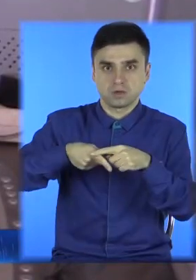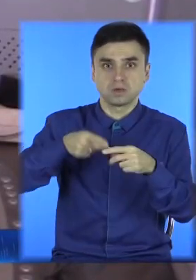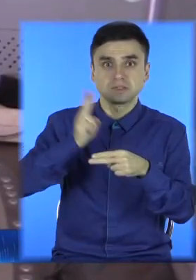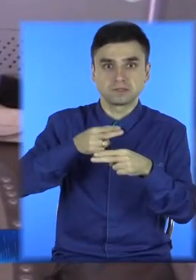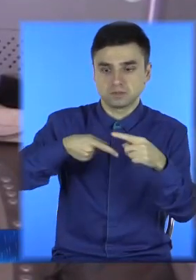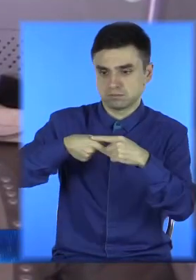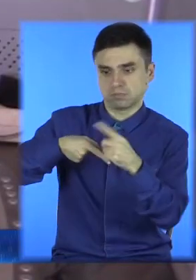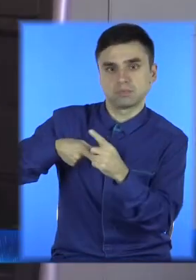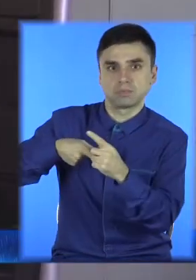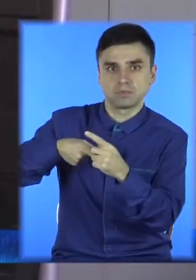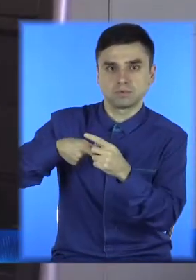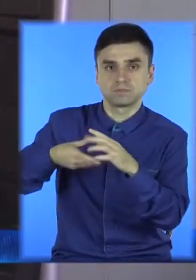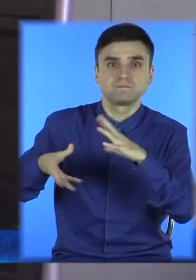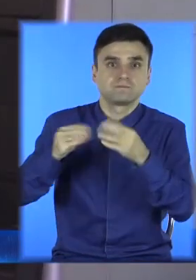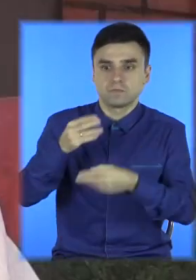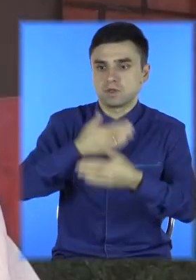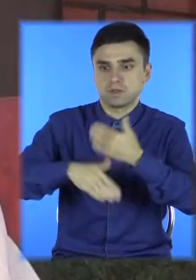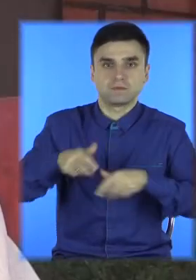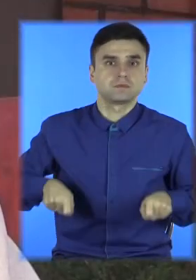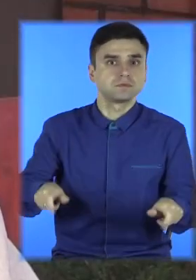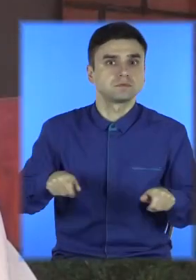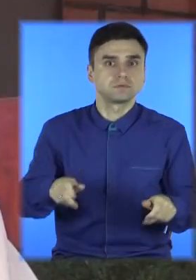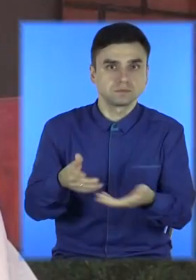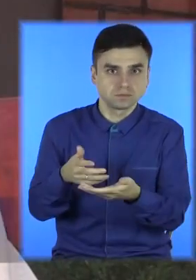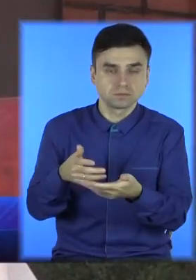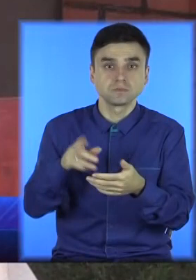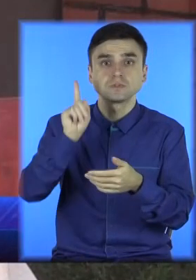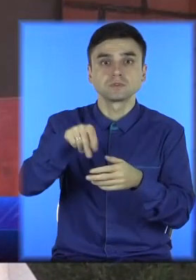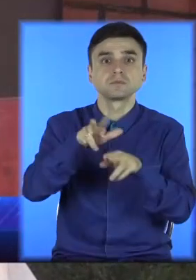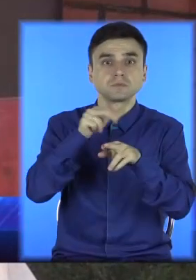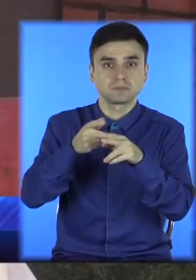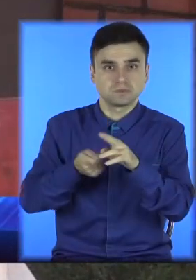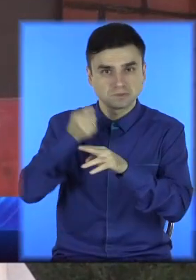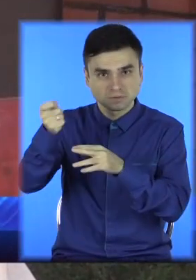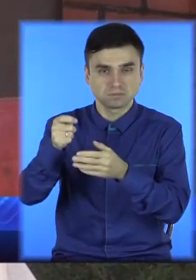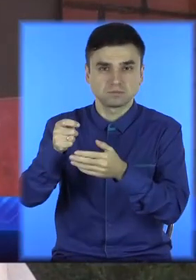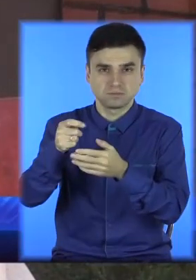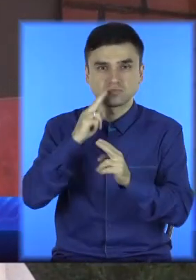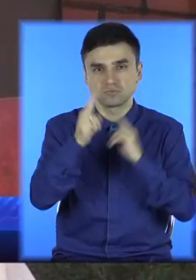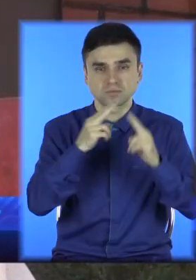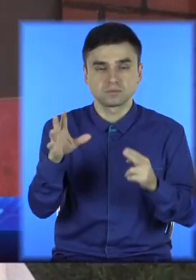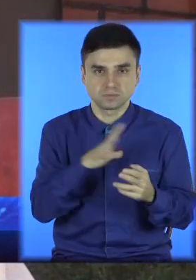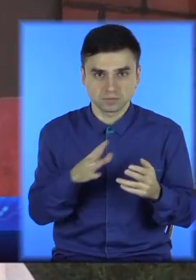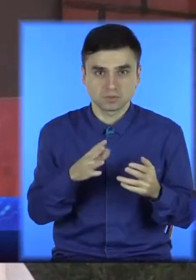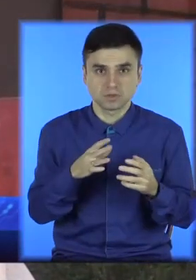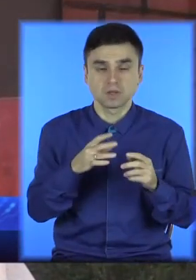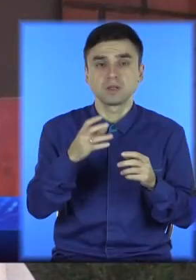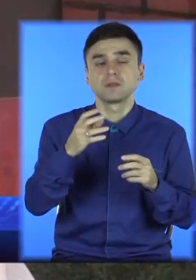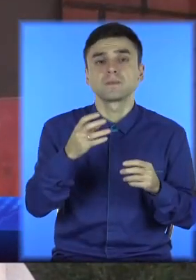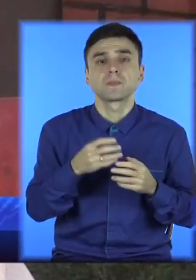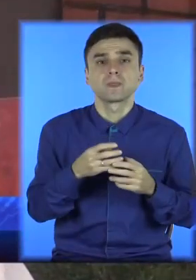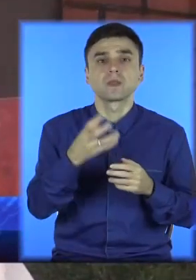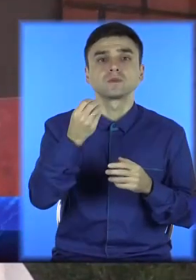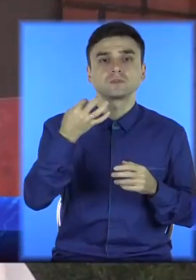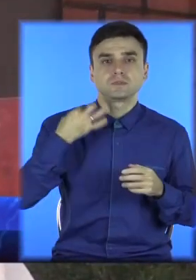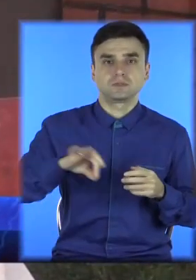незадоволених пацієнти, а більше. Син поламав ногу на вихідні, попав в першу горбольницю. Его